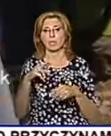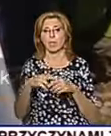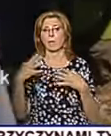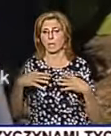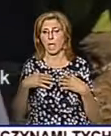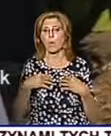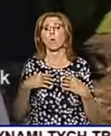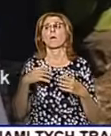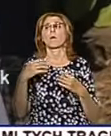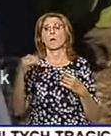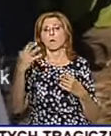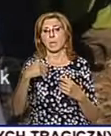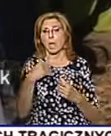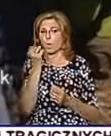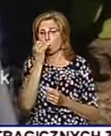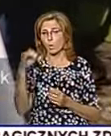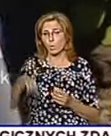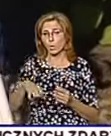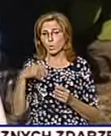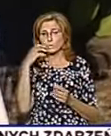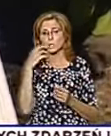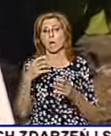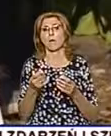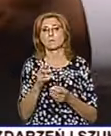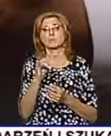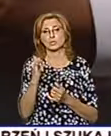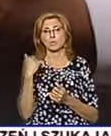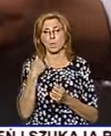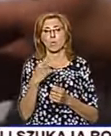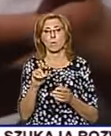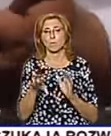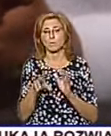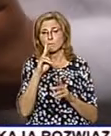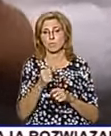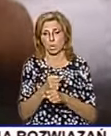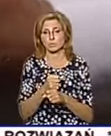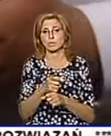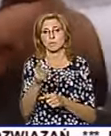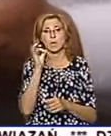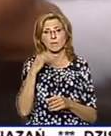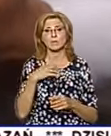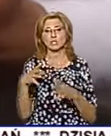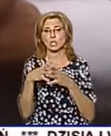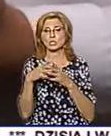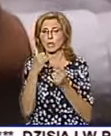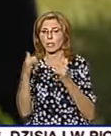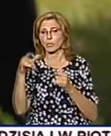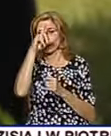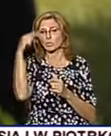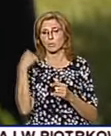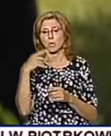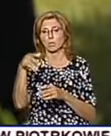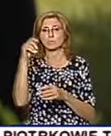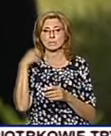białe róże i polne kwiaty. Tak rodzina i przyjaciele pożegnali dziś Paulę Szymańską, która 5 lipca wraz z 10 innymi osobami zginęła w